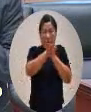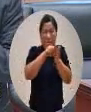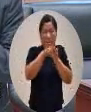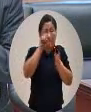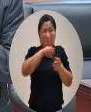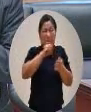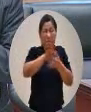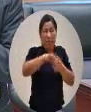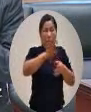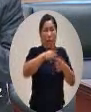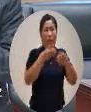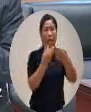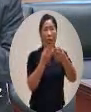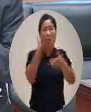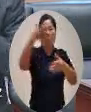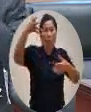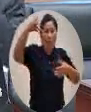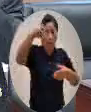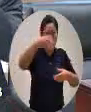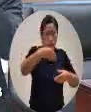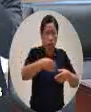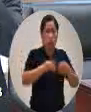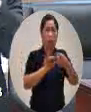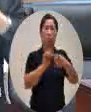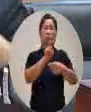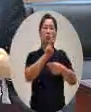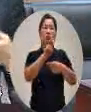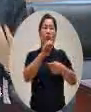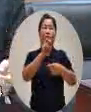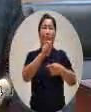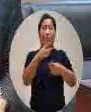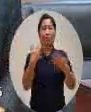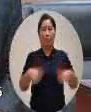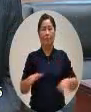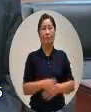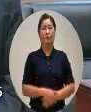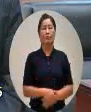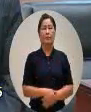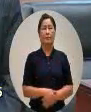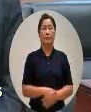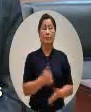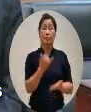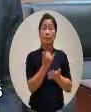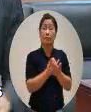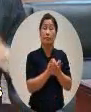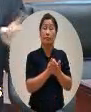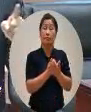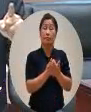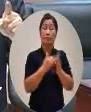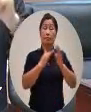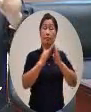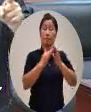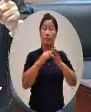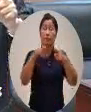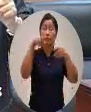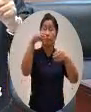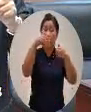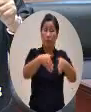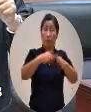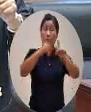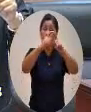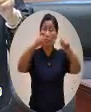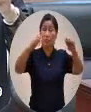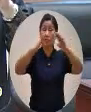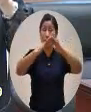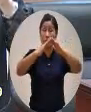少了12%所以是真的在做的那我也來介紹一下紐約市其實對於這個城市他的城市